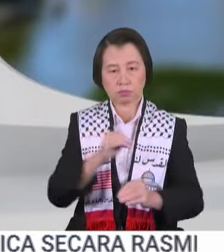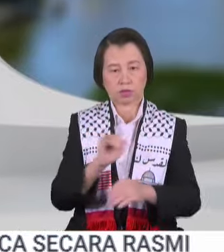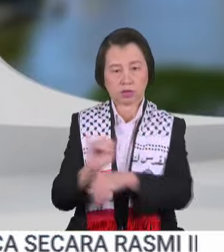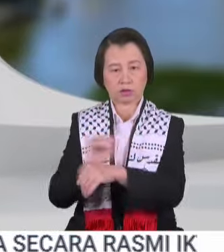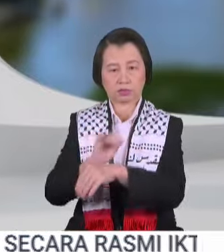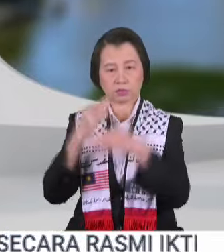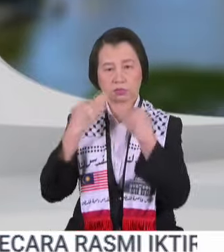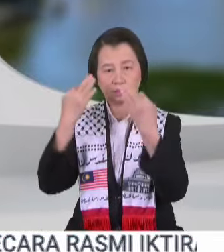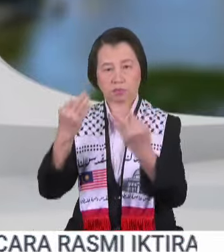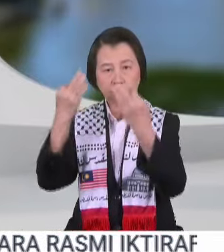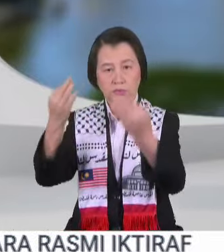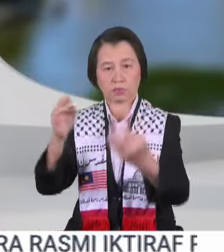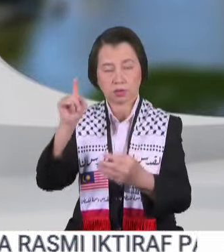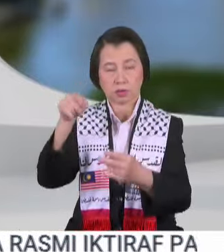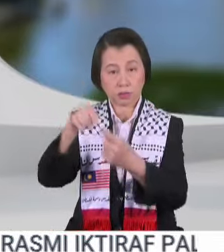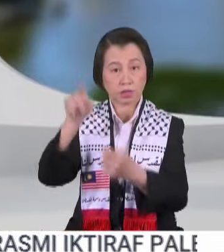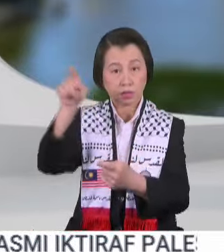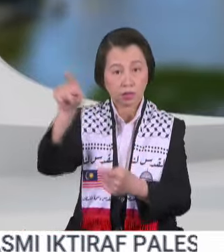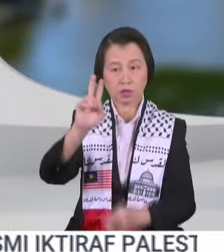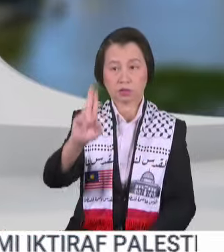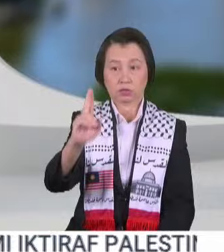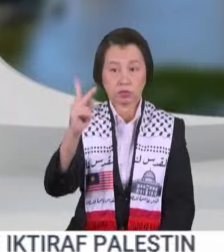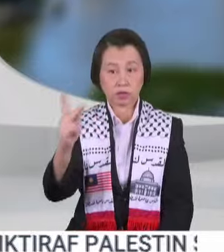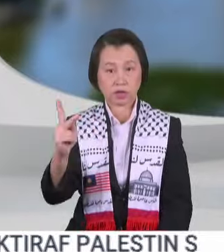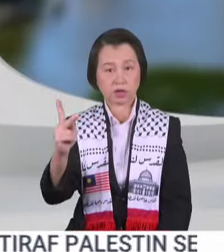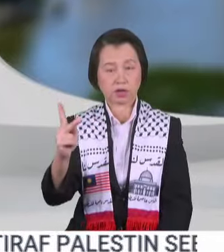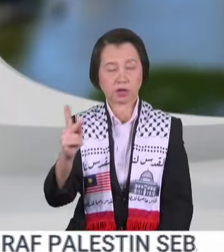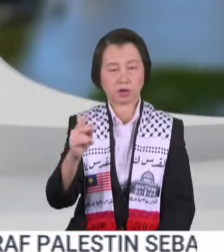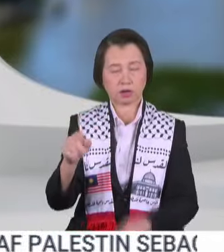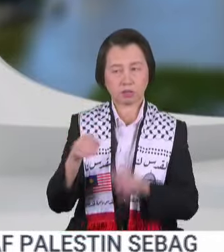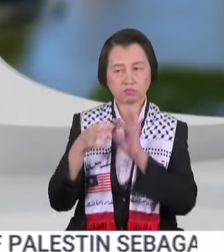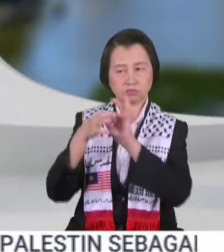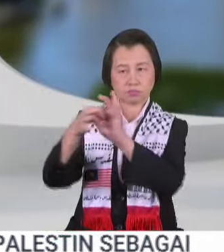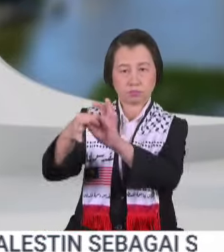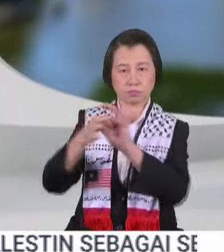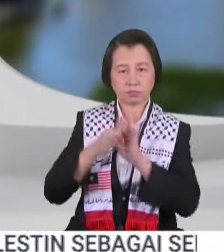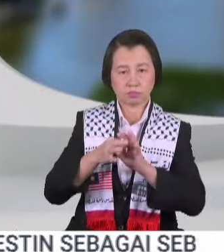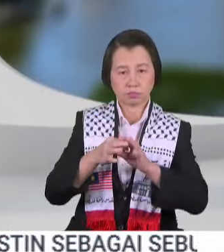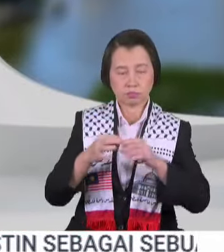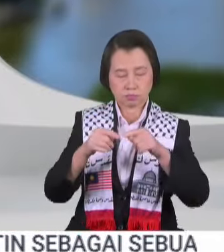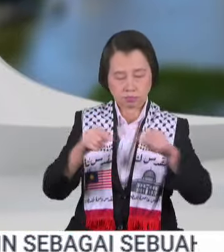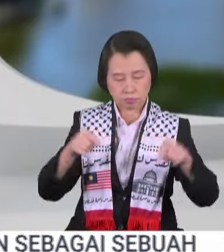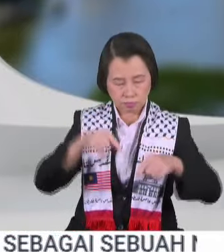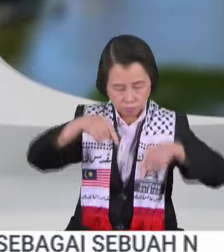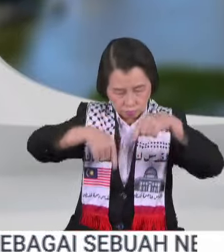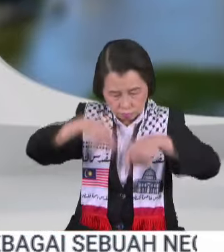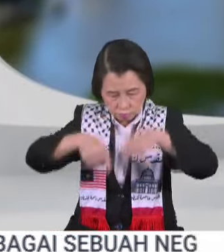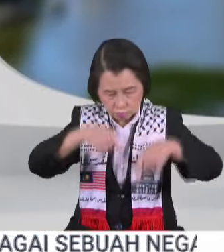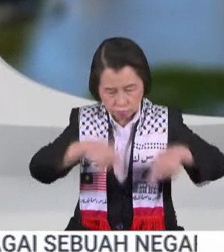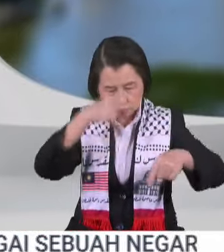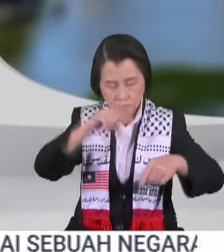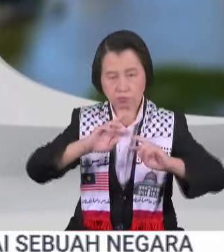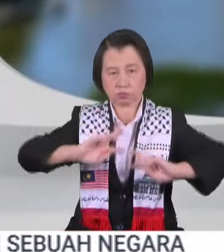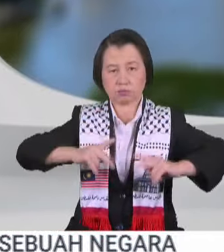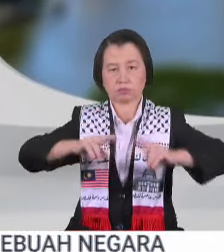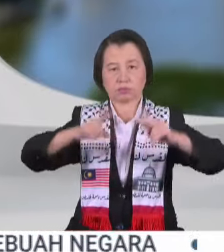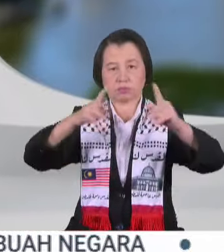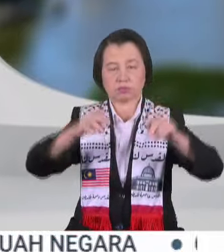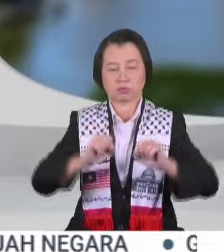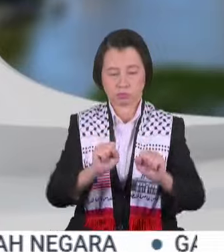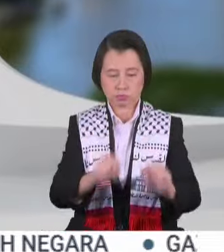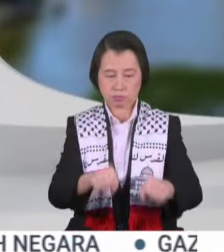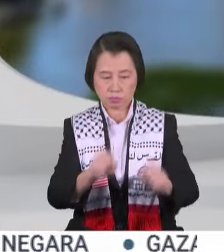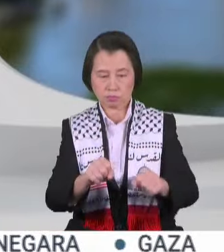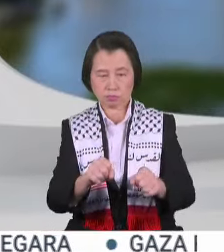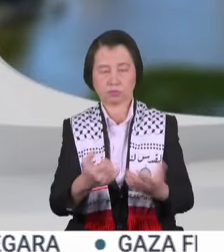industri terkemuka di United Kingdom dalam pembangunan semikonduktor compound diyakini memacu inovasi untuk meningkatkan